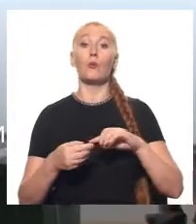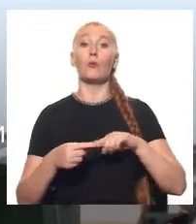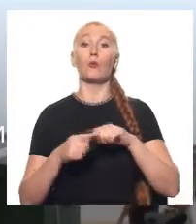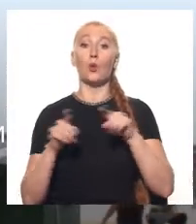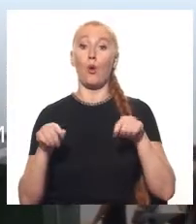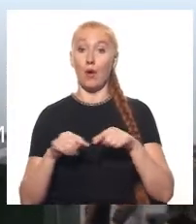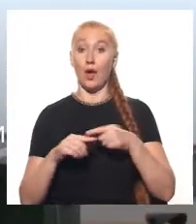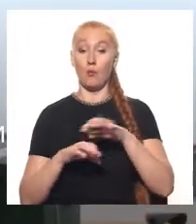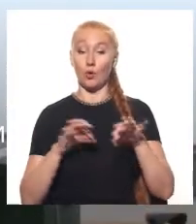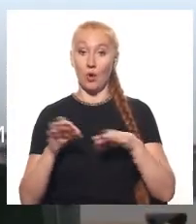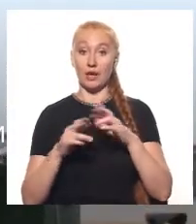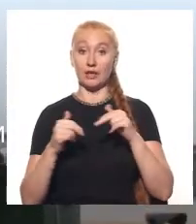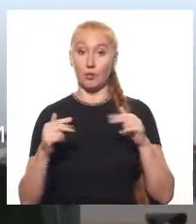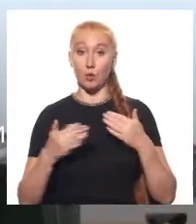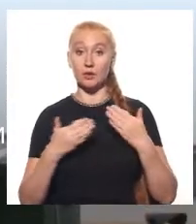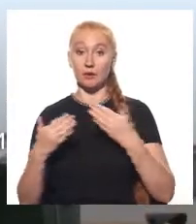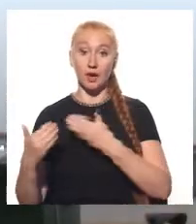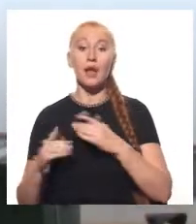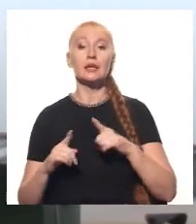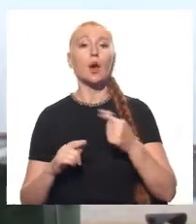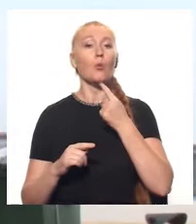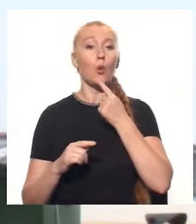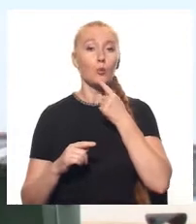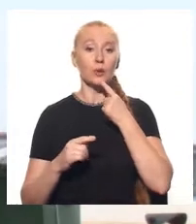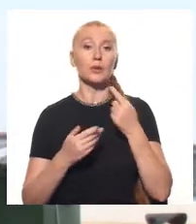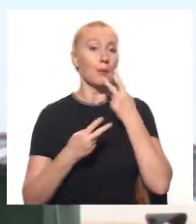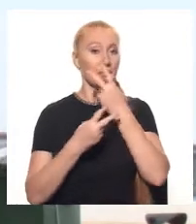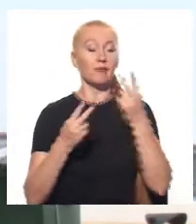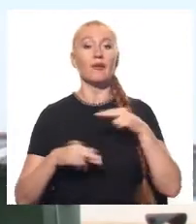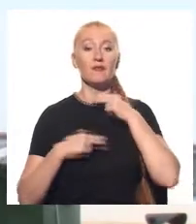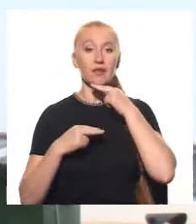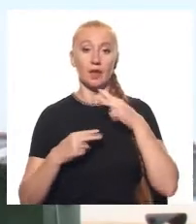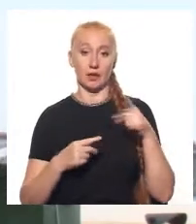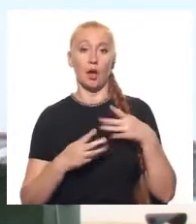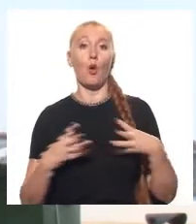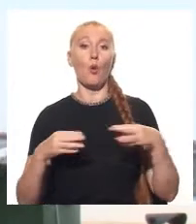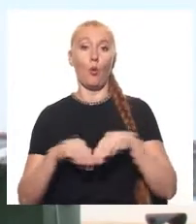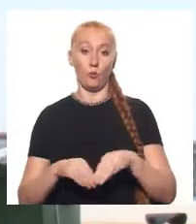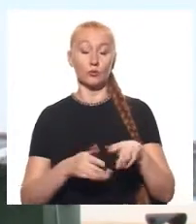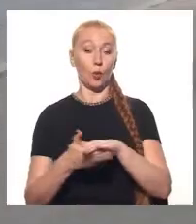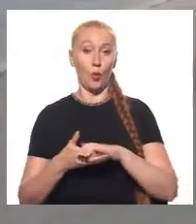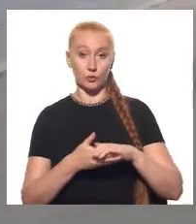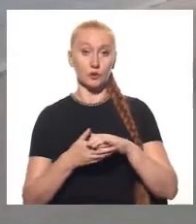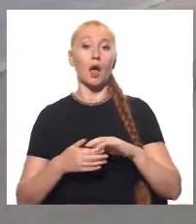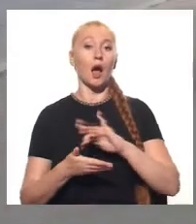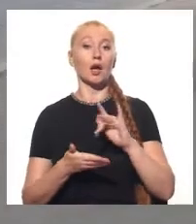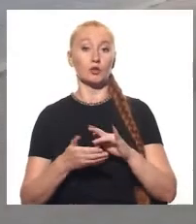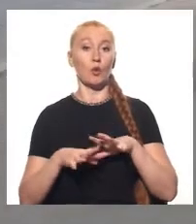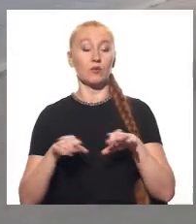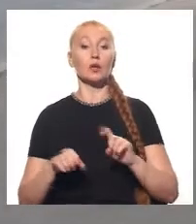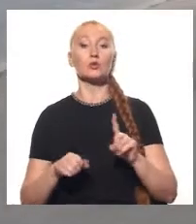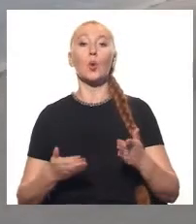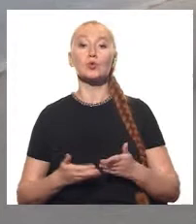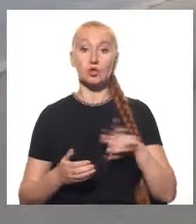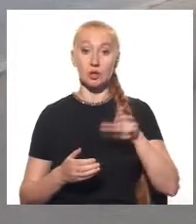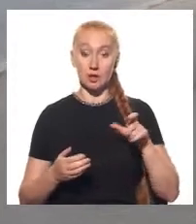Проект «Дніпровський референдум» – це попытка, исключительно попытка привлечь внимание общественности и городской власти к тому,